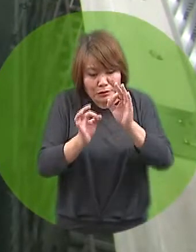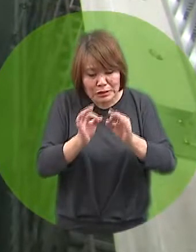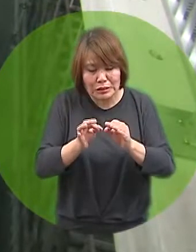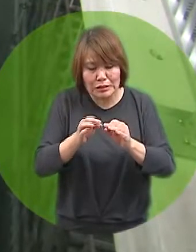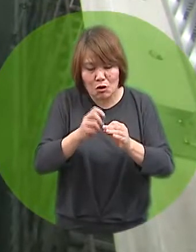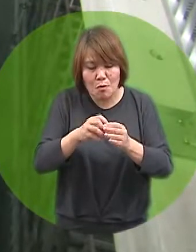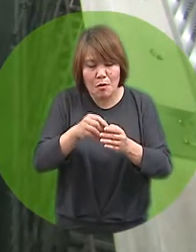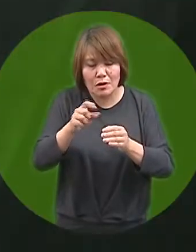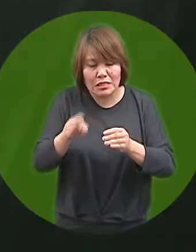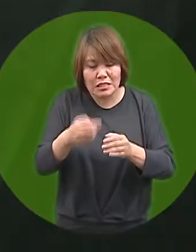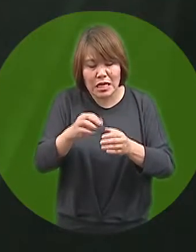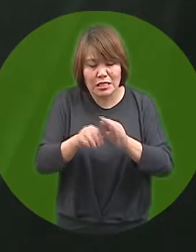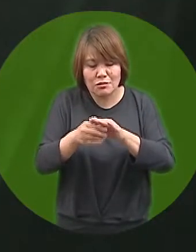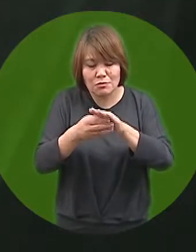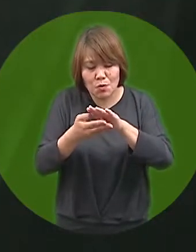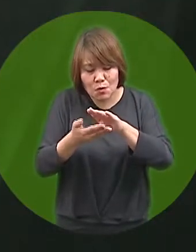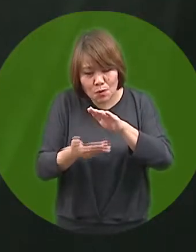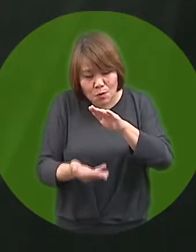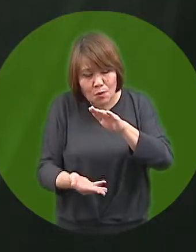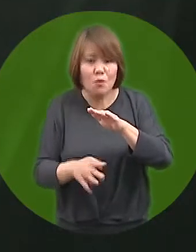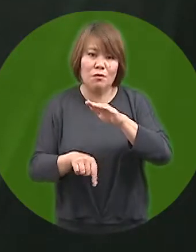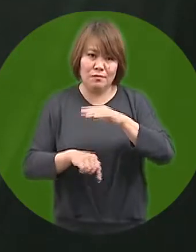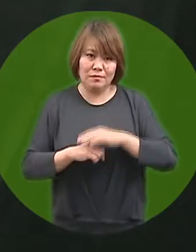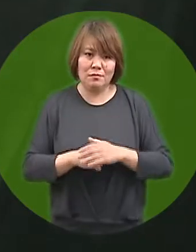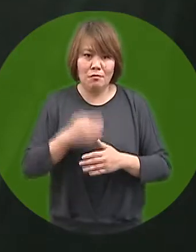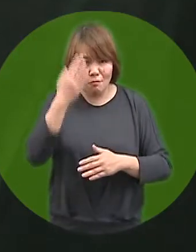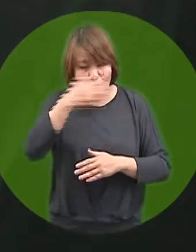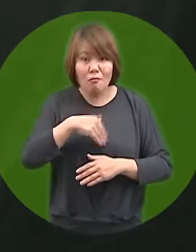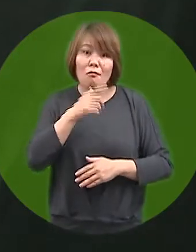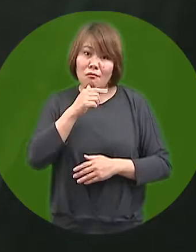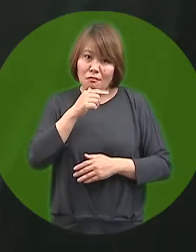やゴミを自然に沈下させます。 なるほど。